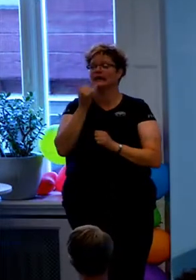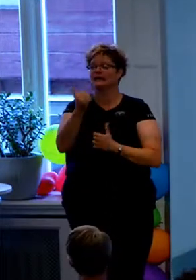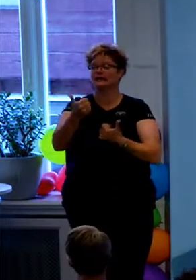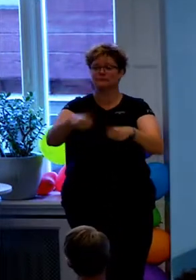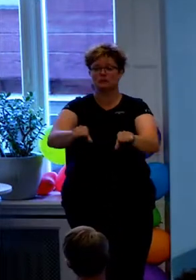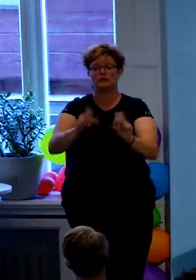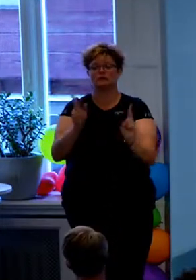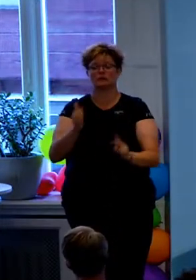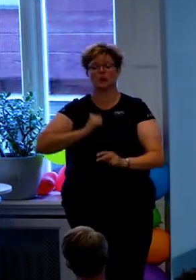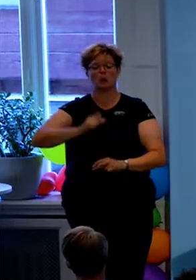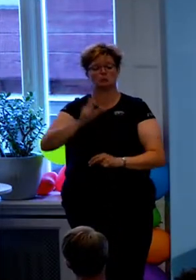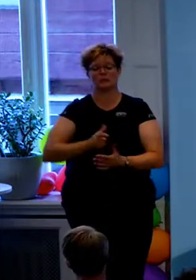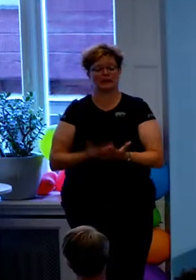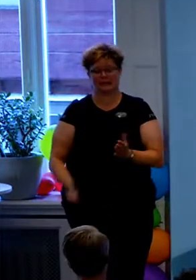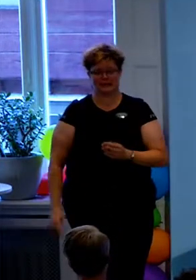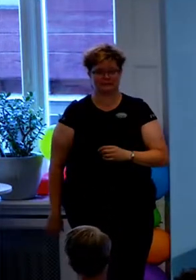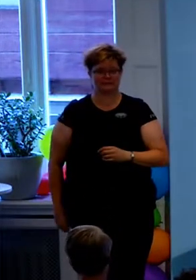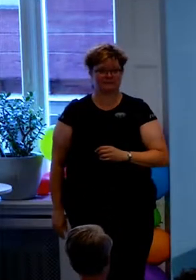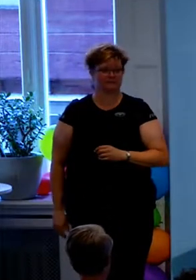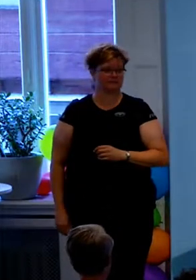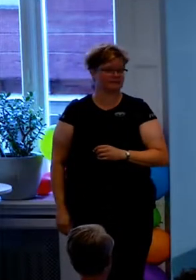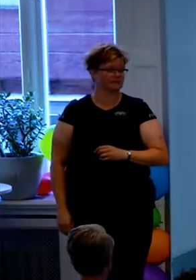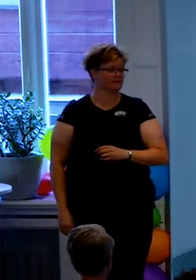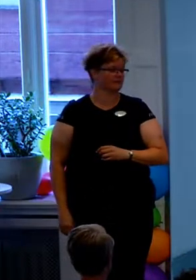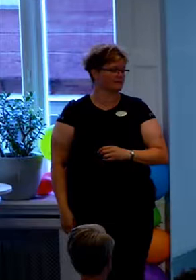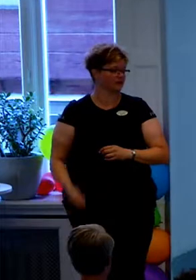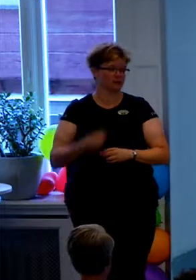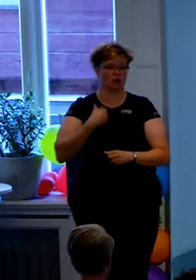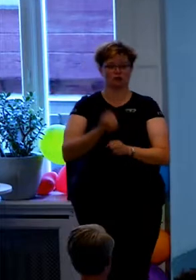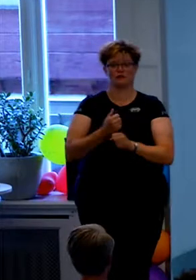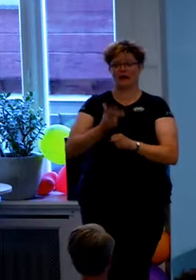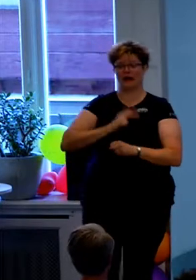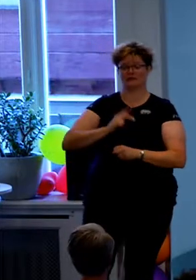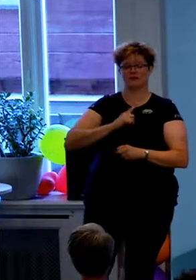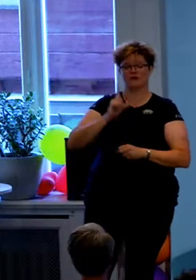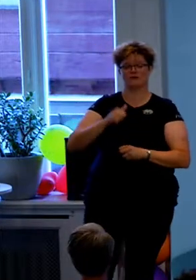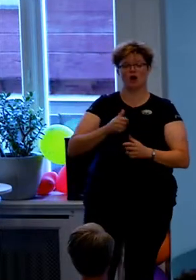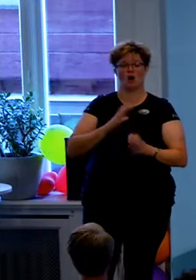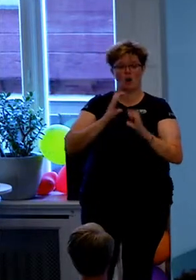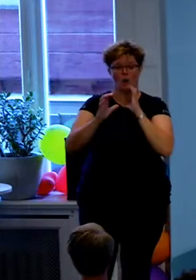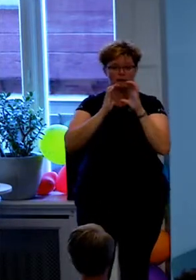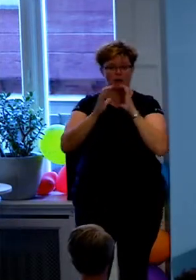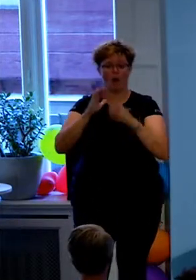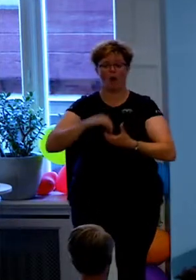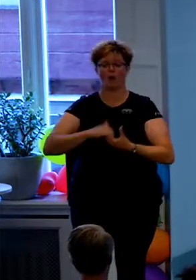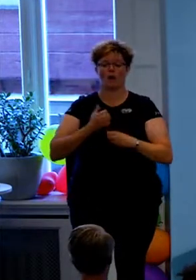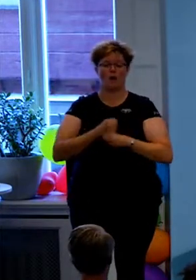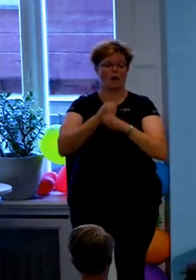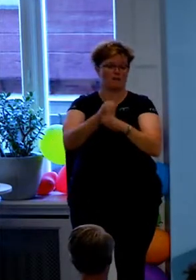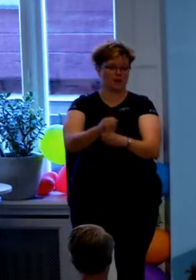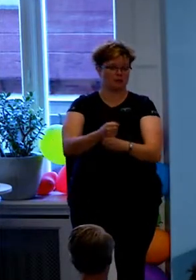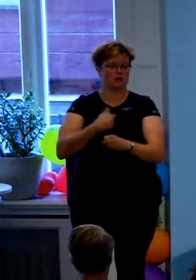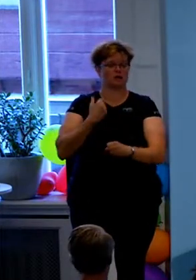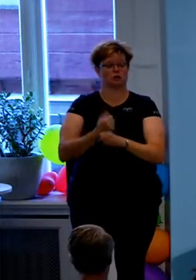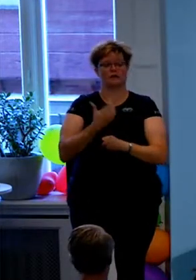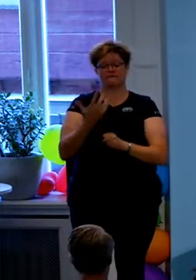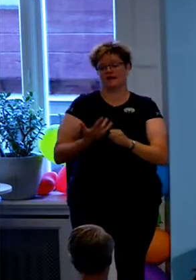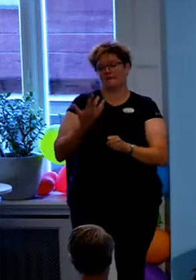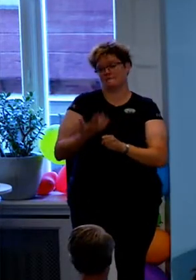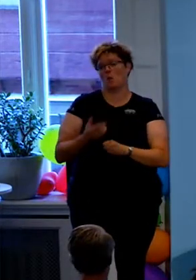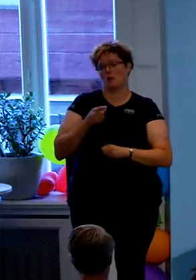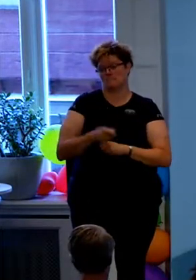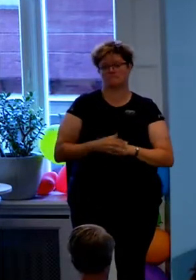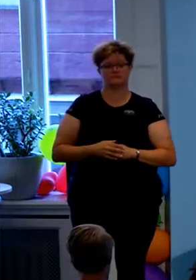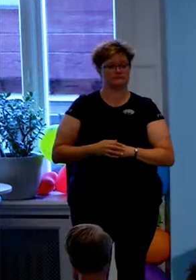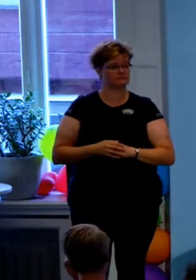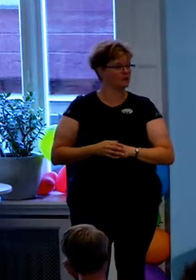som konsument. Jag jobbar som ansvarig för kommunikation och hållbarhet. Jag har jobbat på Perstorp i 5 år. Och